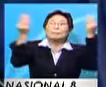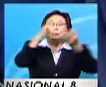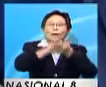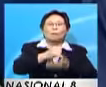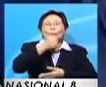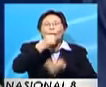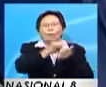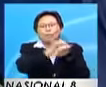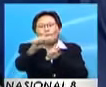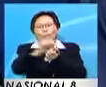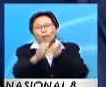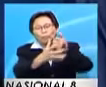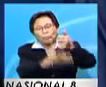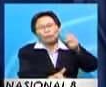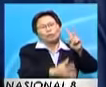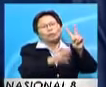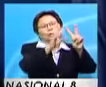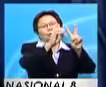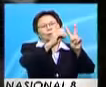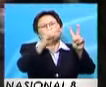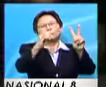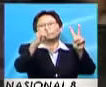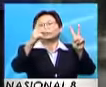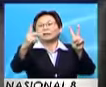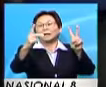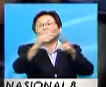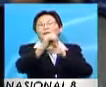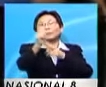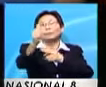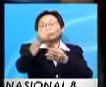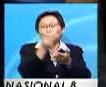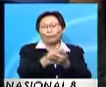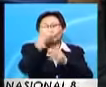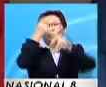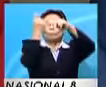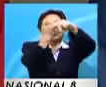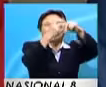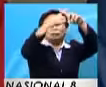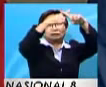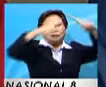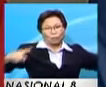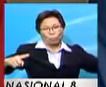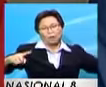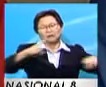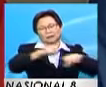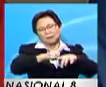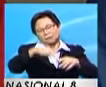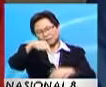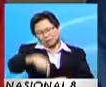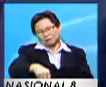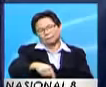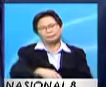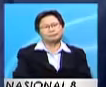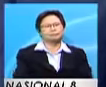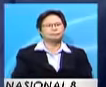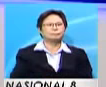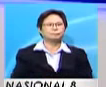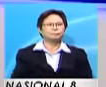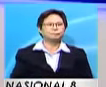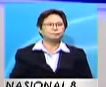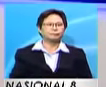mengembangkan kelulusan peruntukan 200.000 Ringgit bagi pembinaan dewan orang ramai di kawasan itu